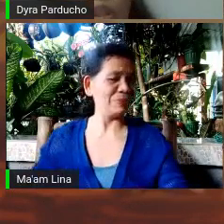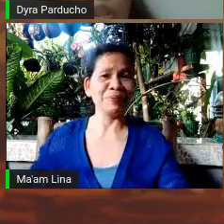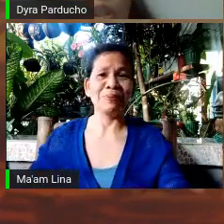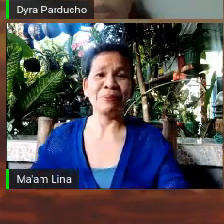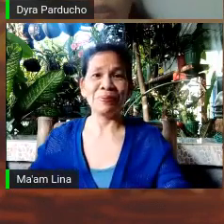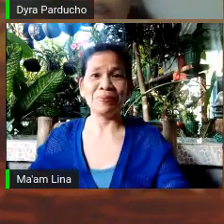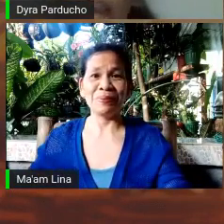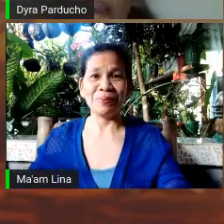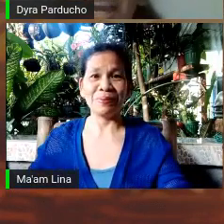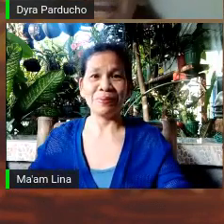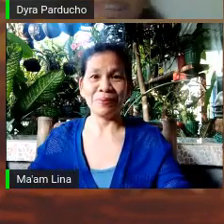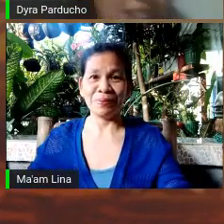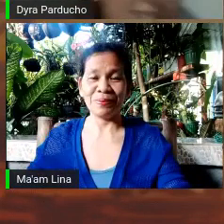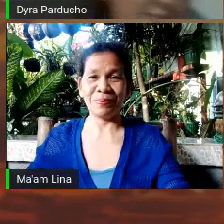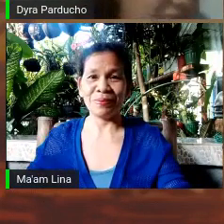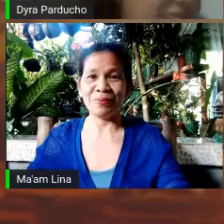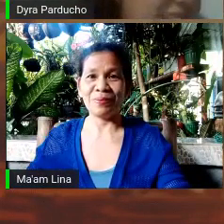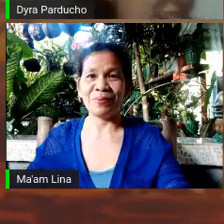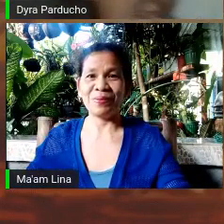yun po,